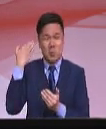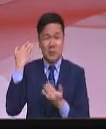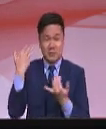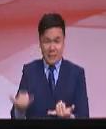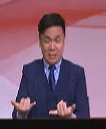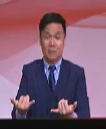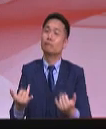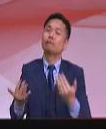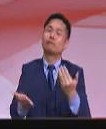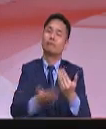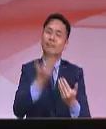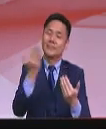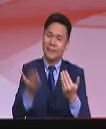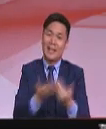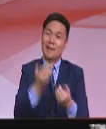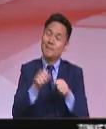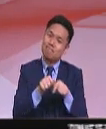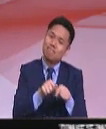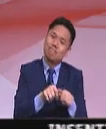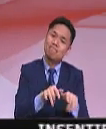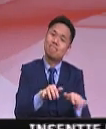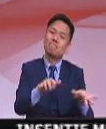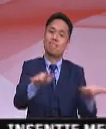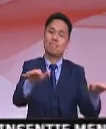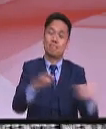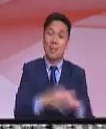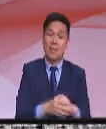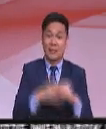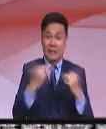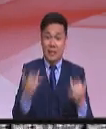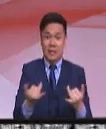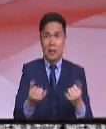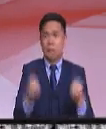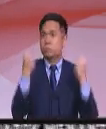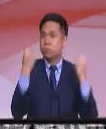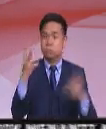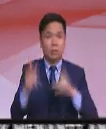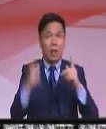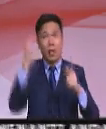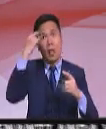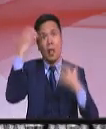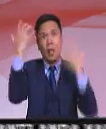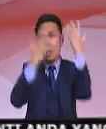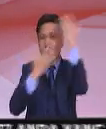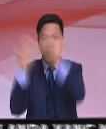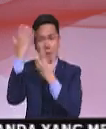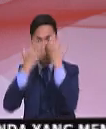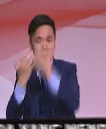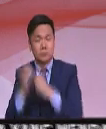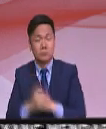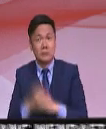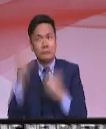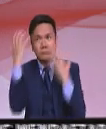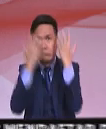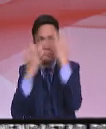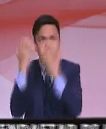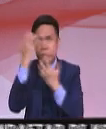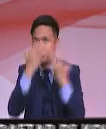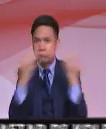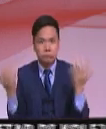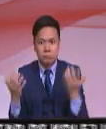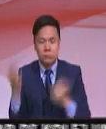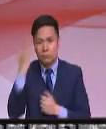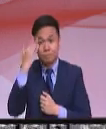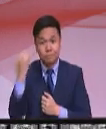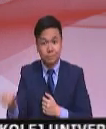dengan pada waktu kini. Sehingga munculnya kecelaruan maklumat yang luar biasa. Ya,